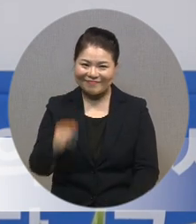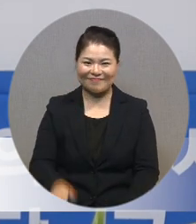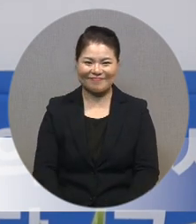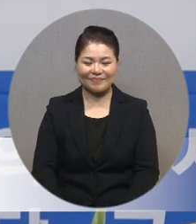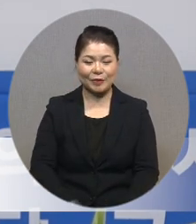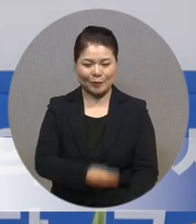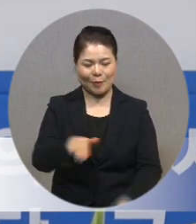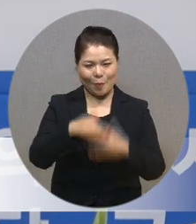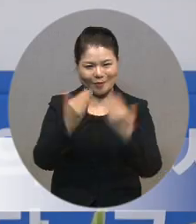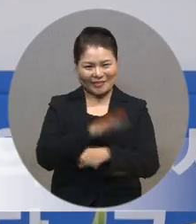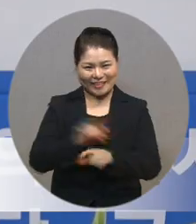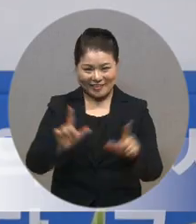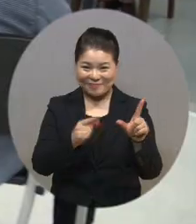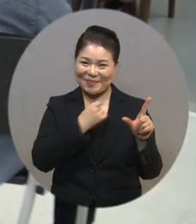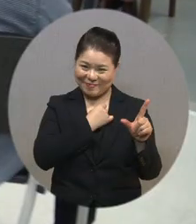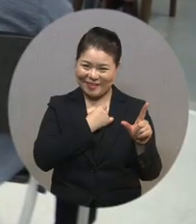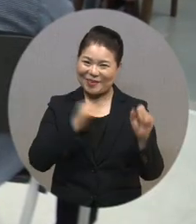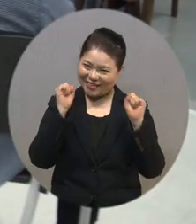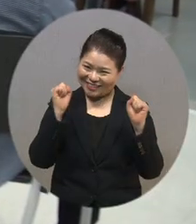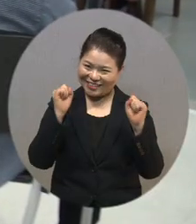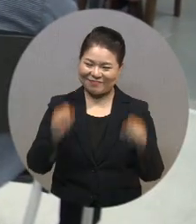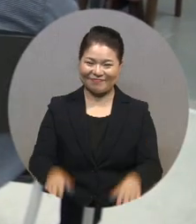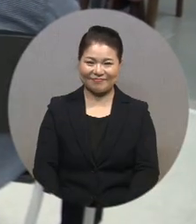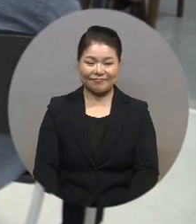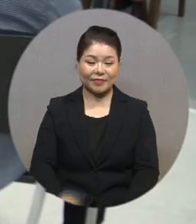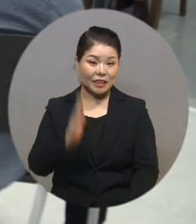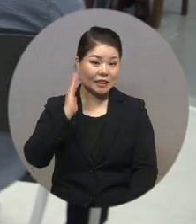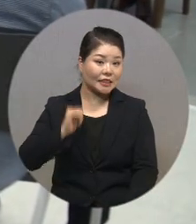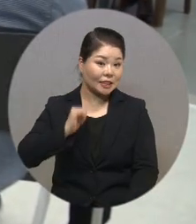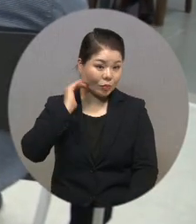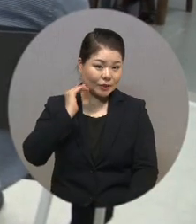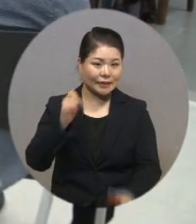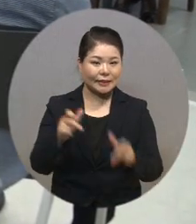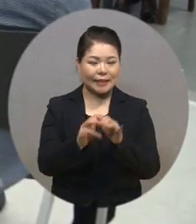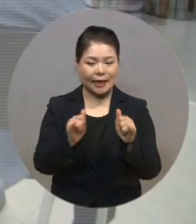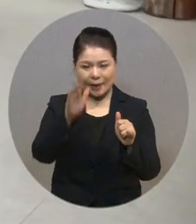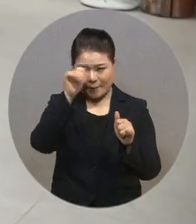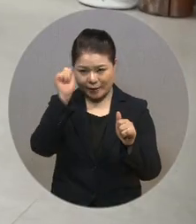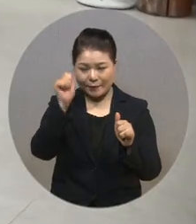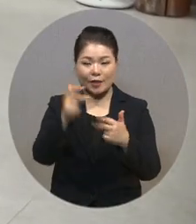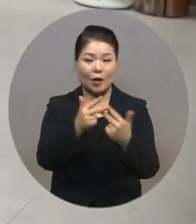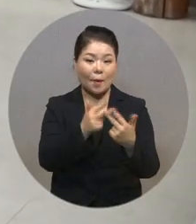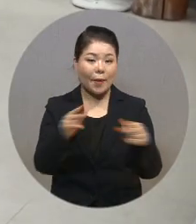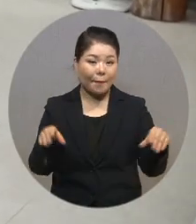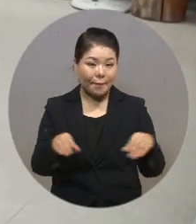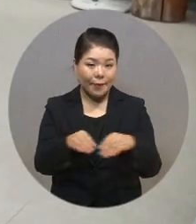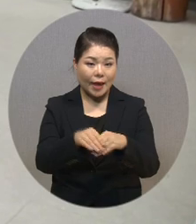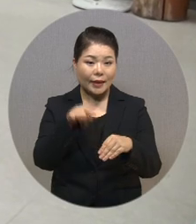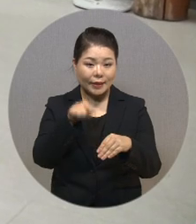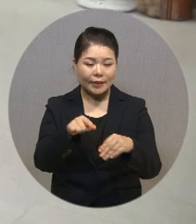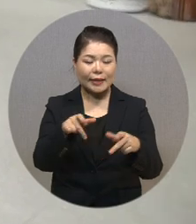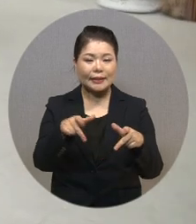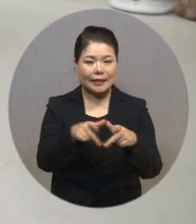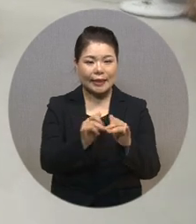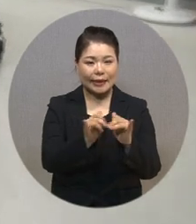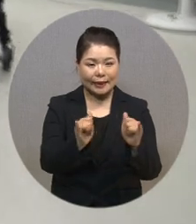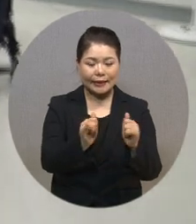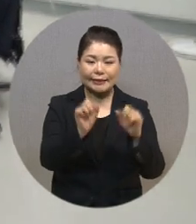다잘 살았으면 좋겠습니다. 화이팅! 의정부시 장애인 배드민턴 협회와의 업무 협약에는 의정부시 장애인 체육회